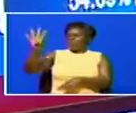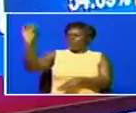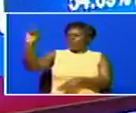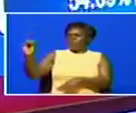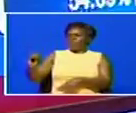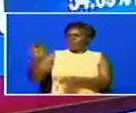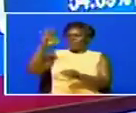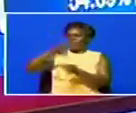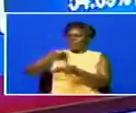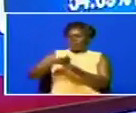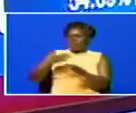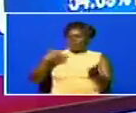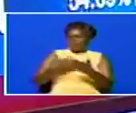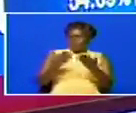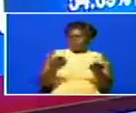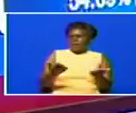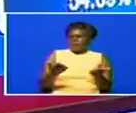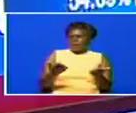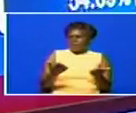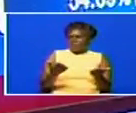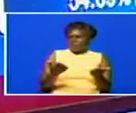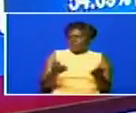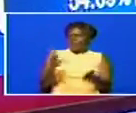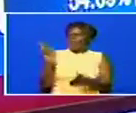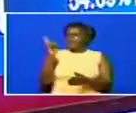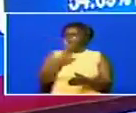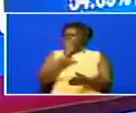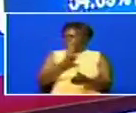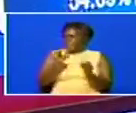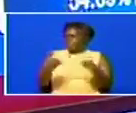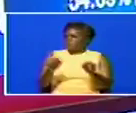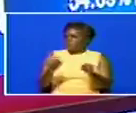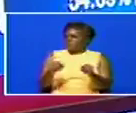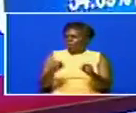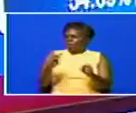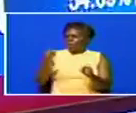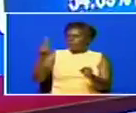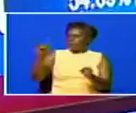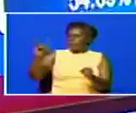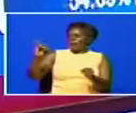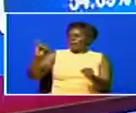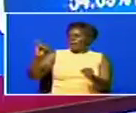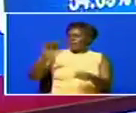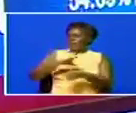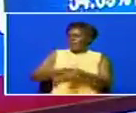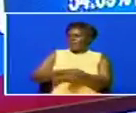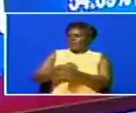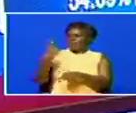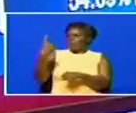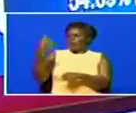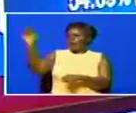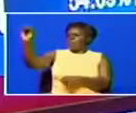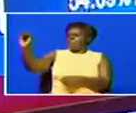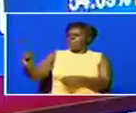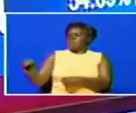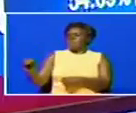54.09% ya kura ambazo zimepigwa kufikia sasa, hivyo kuhatarisha uwezekano wa Joseph Ndathi ambaye ameorodheshwa kupata 1% ya kura